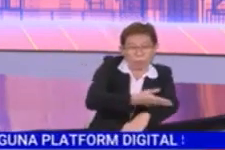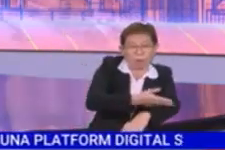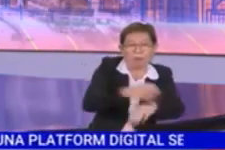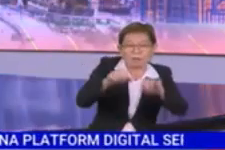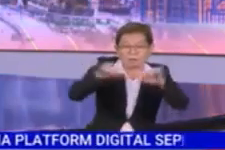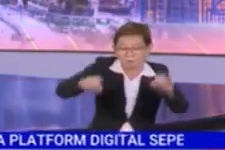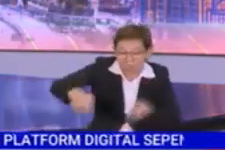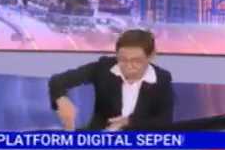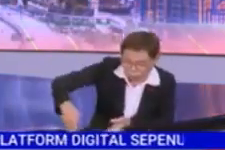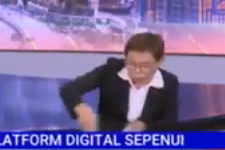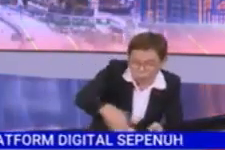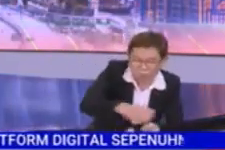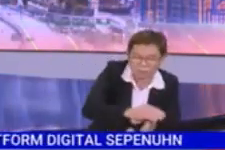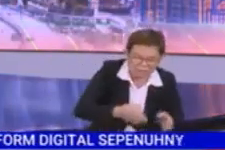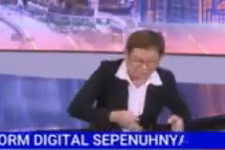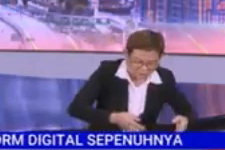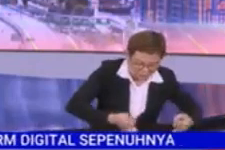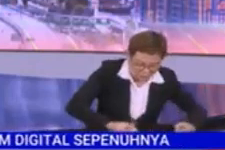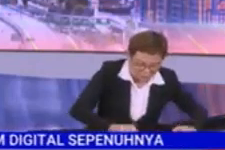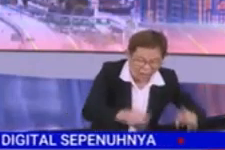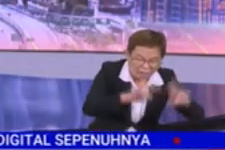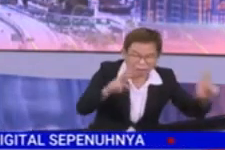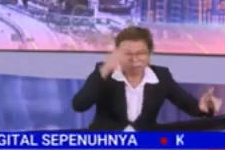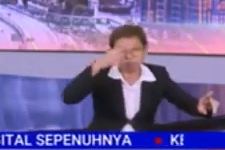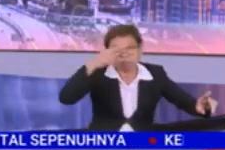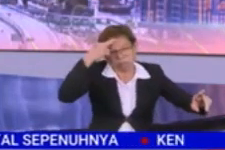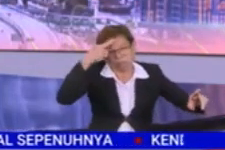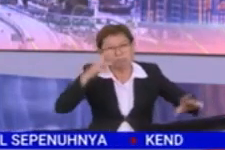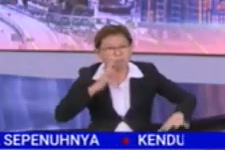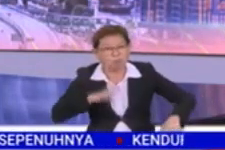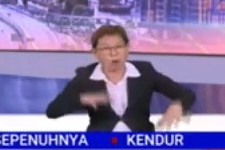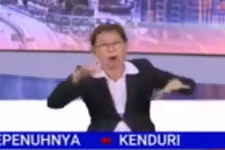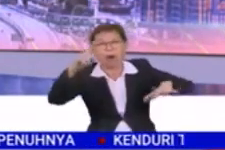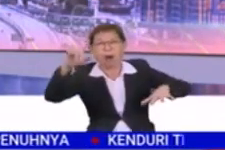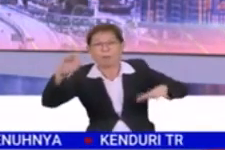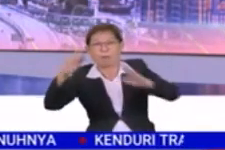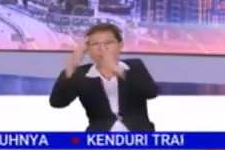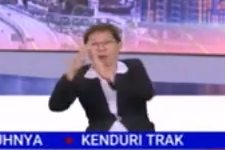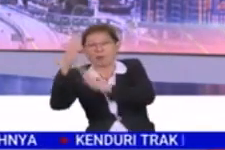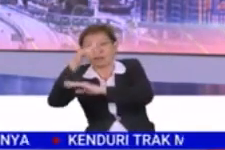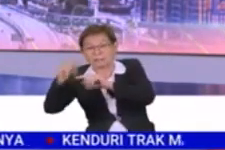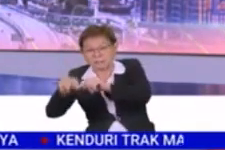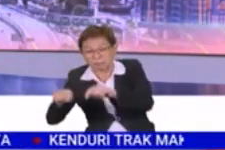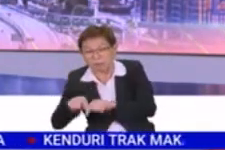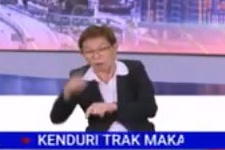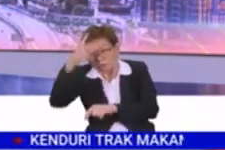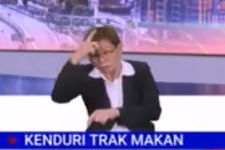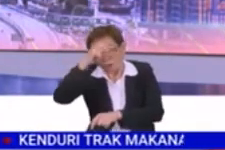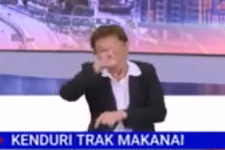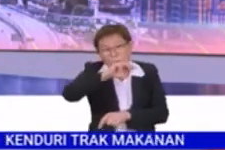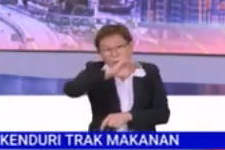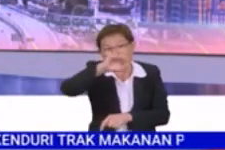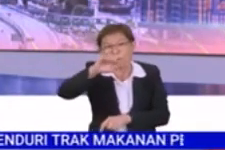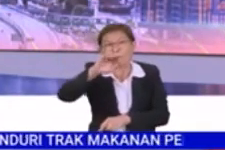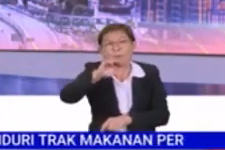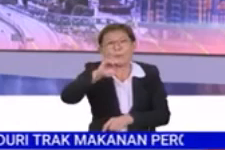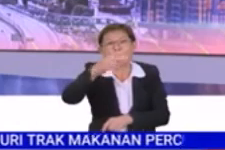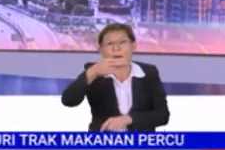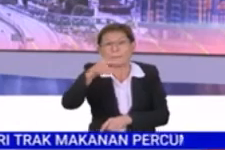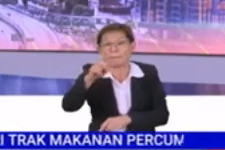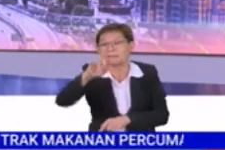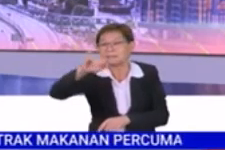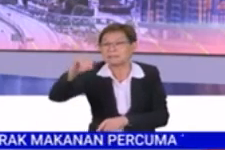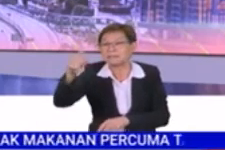sistem saluran dan jalan yang menjadi punca berlakunya banjir Eko pembahadan Kajang tempat tahun Dato Mama jafni Muhammad syukur